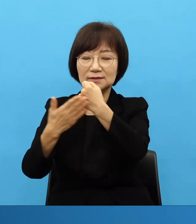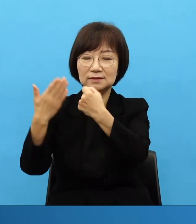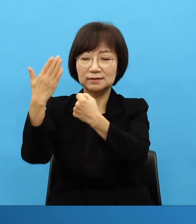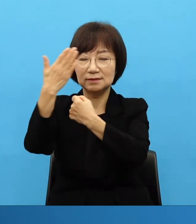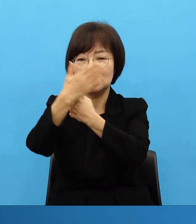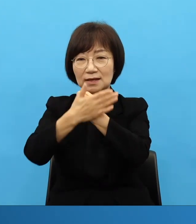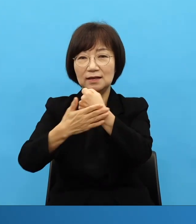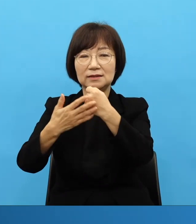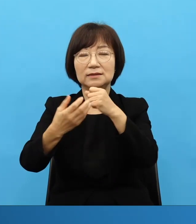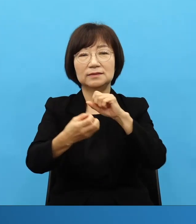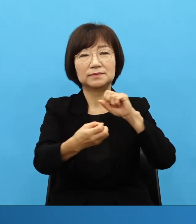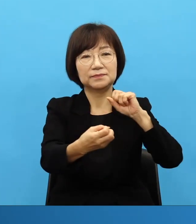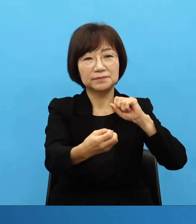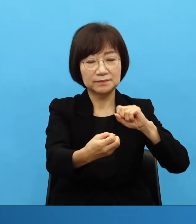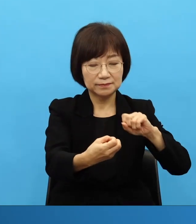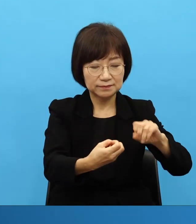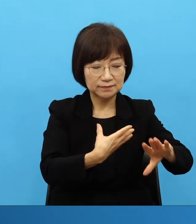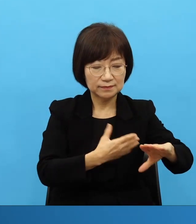하나님 은혜를